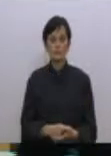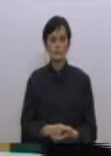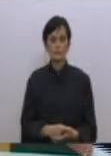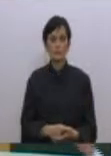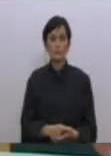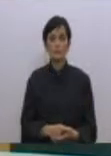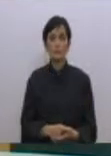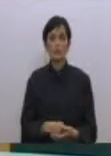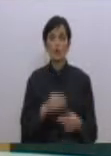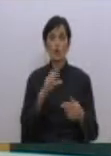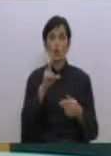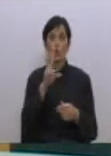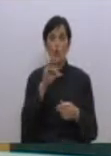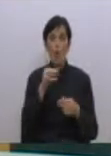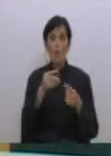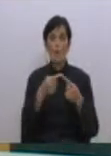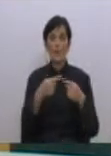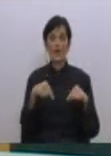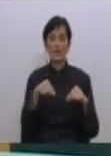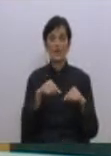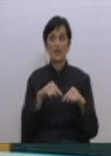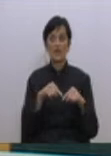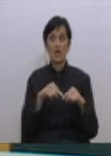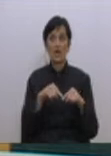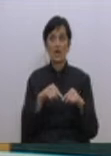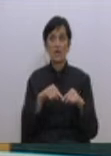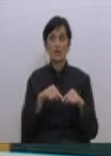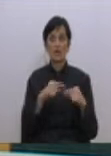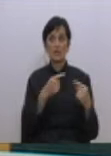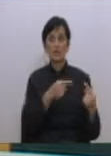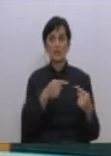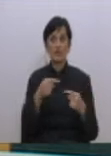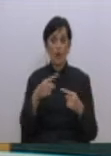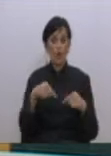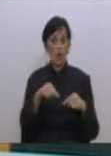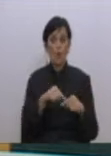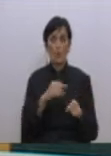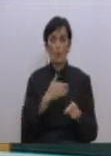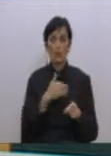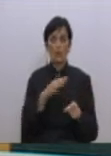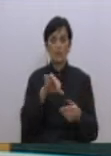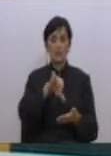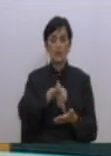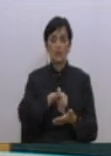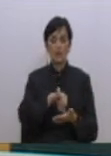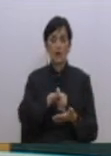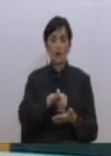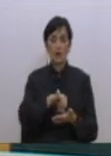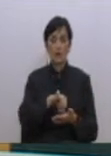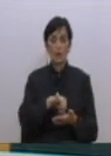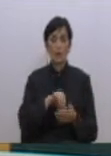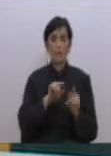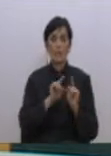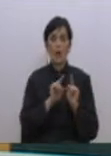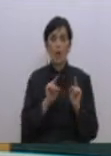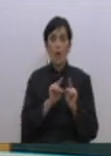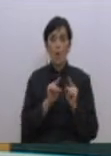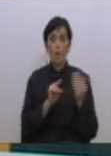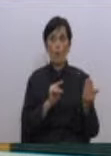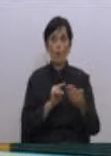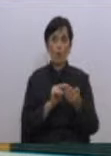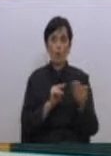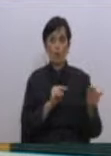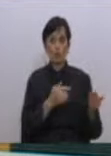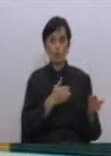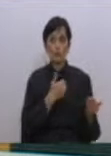Ho, comitete bi osva, osva comitete salundat, camuslam. Opoziții din tuari